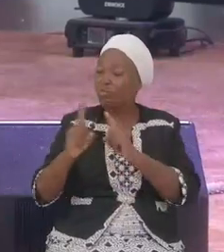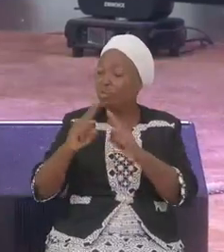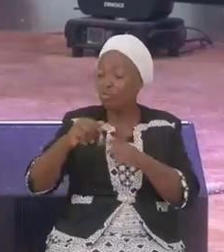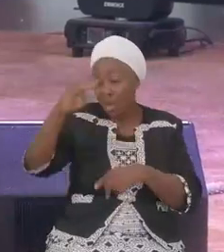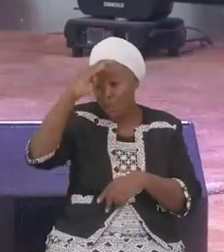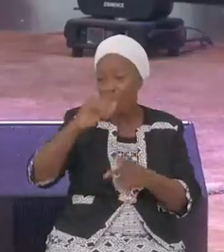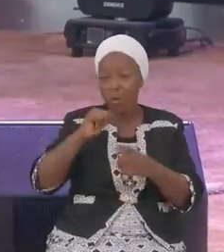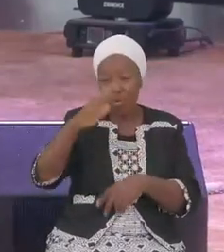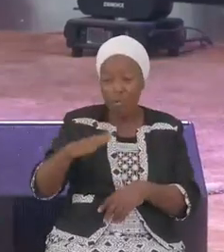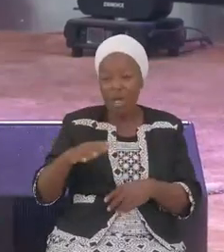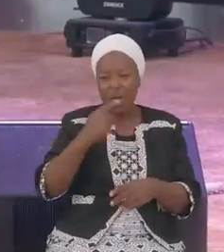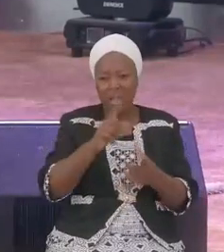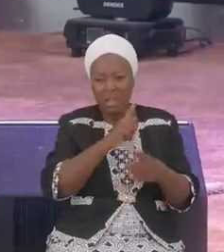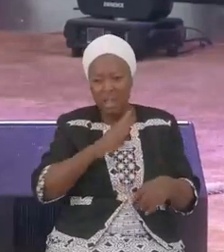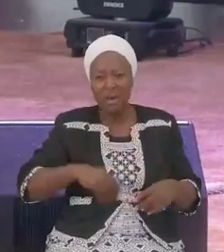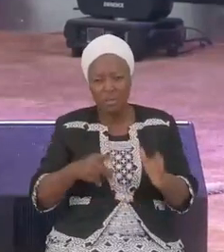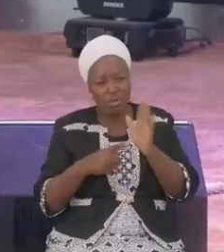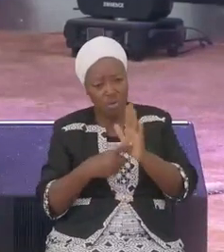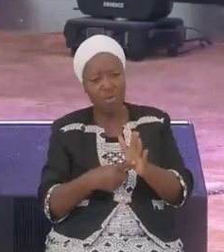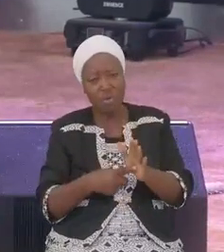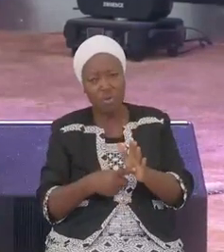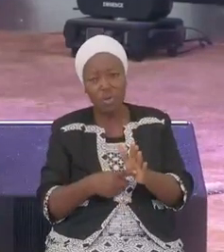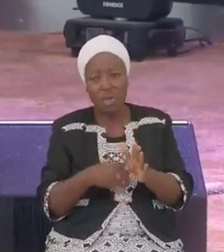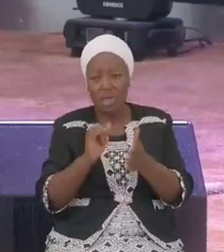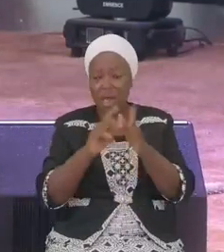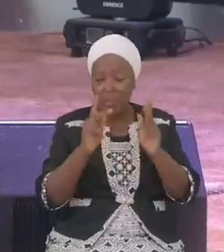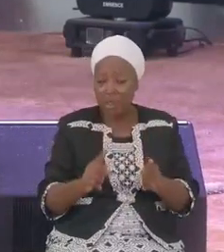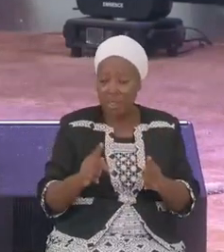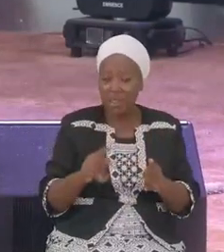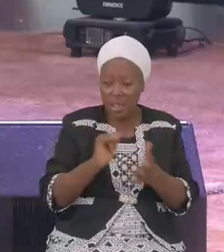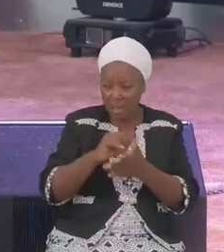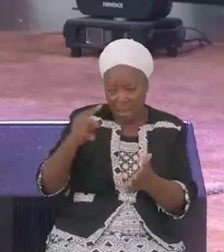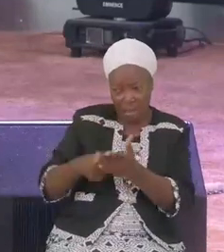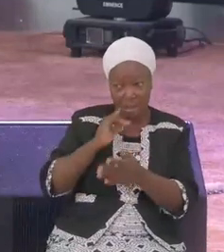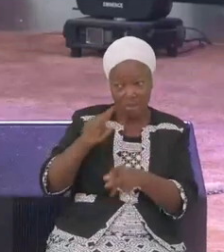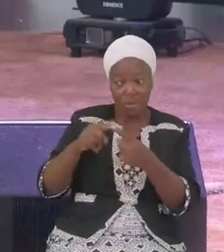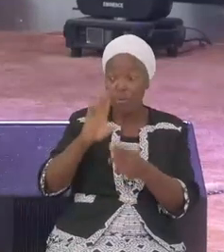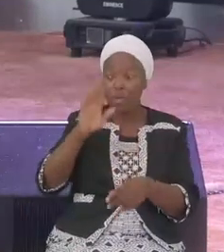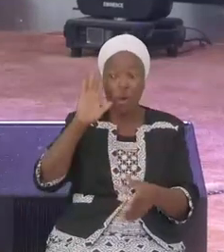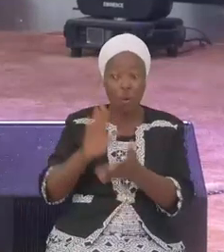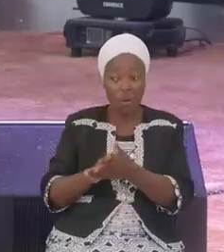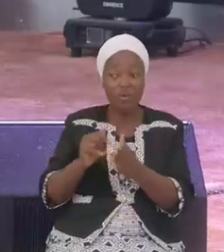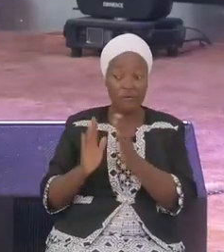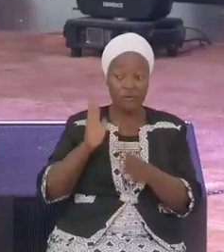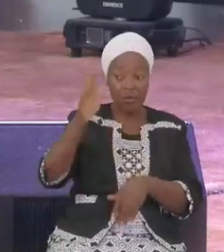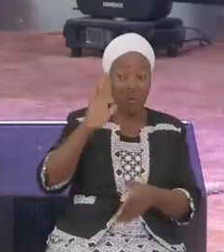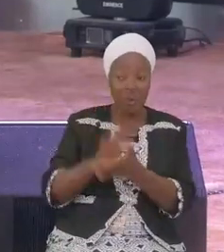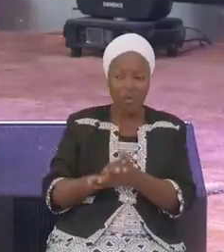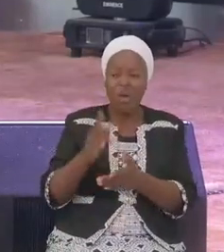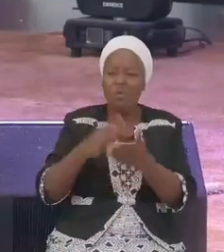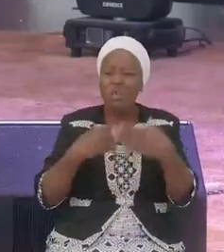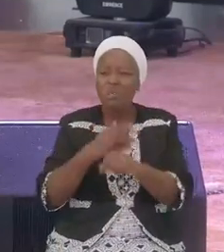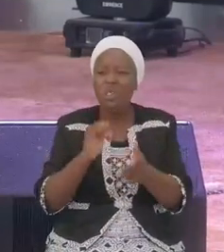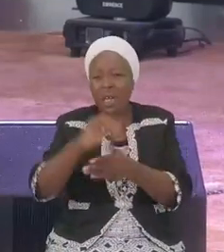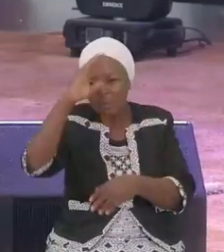en sorte qu'il ne peut pas parler à l'homme ou la femme que Dieu lui a montré que ce sera ta femme? Qu'est-ce qui fait que l'homme